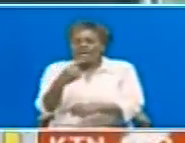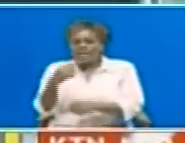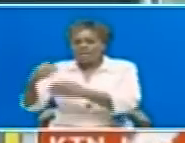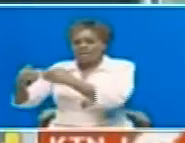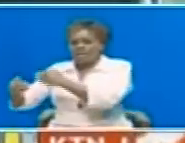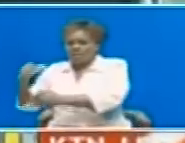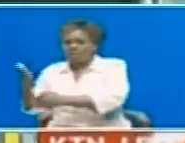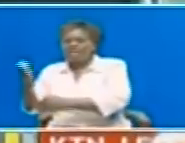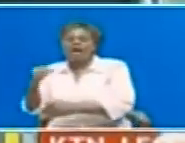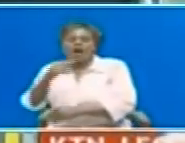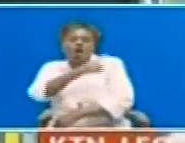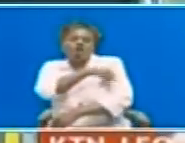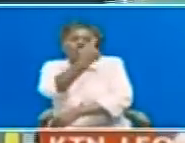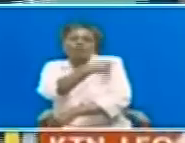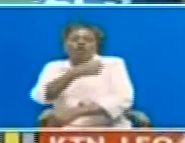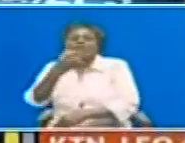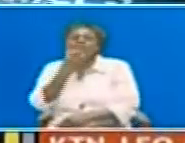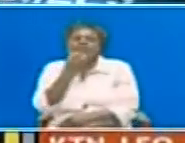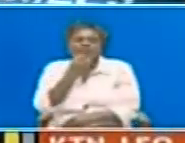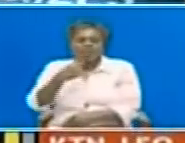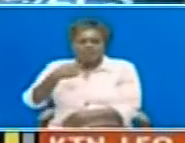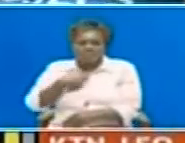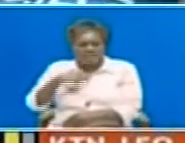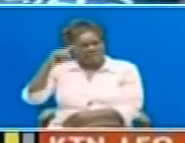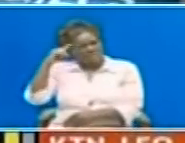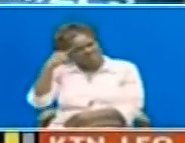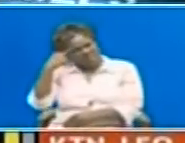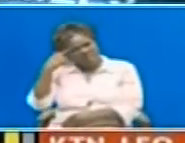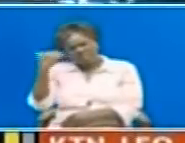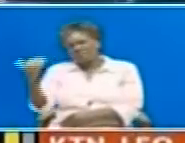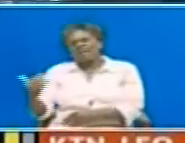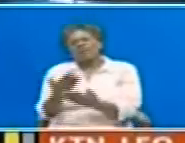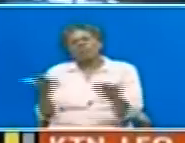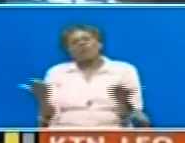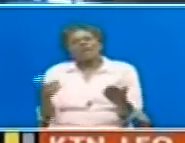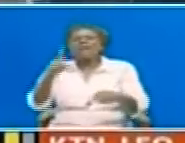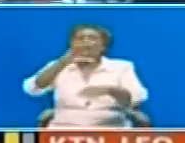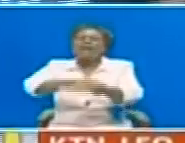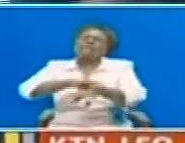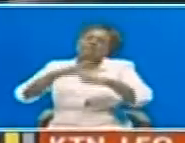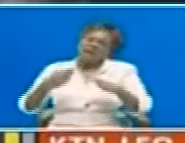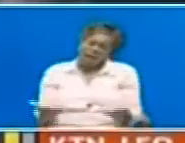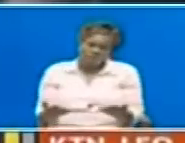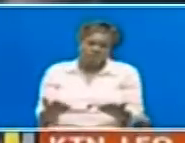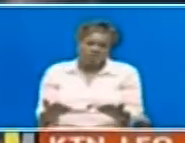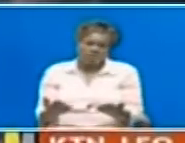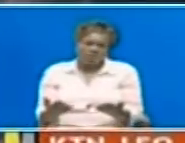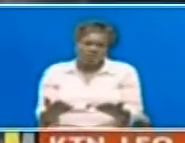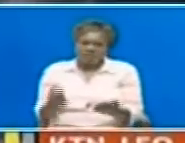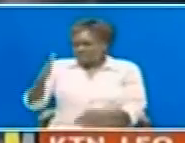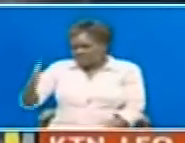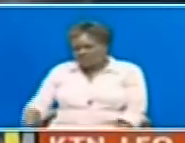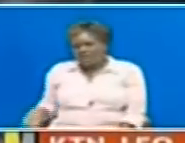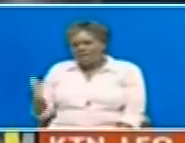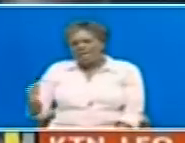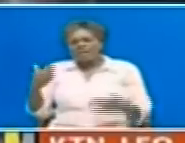majirani kuwa yuko hospitalini Kenyatta. Mimi nilikuwa nafikiria tu sasa huyo sasa ni atapatikana kweli. Na venye train